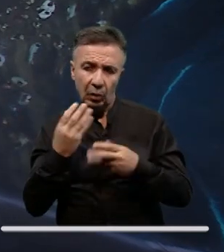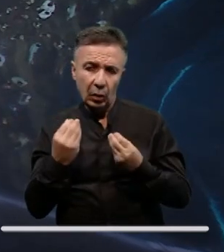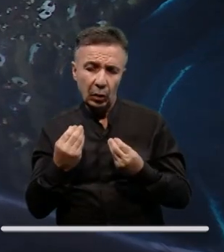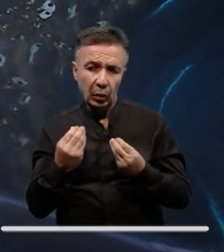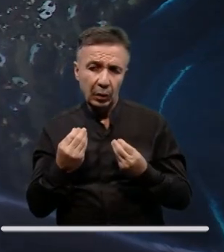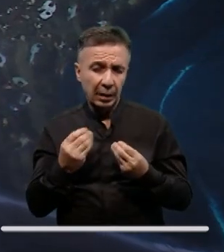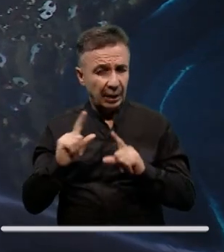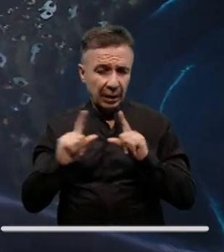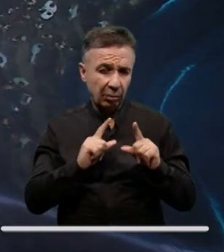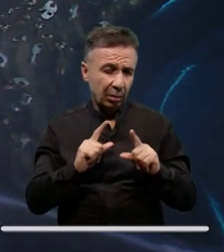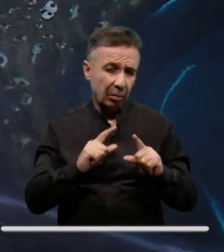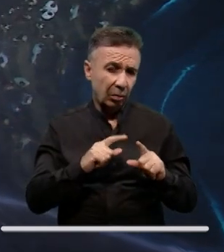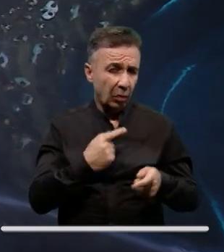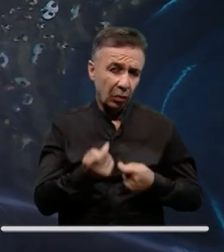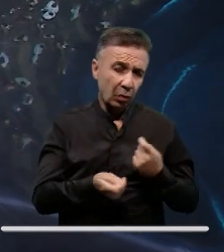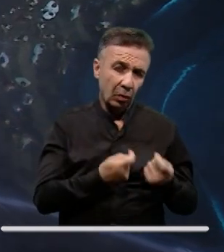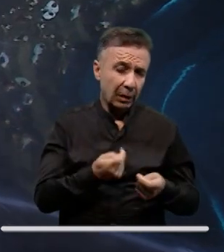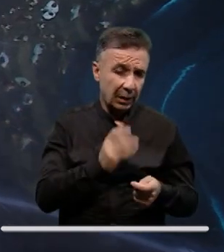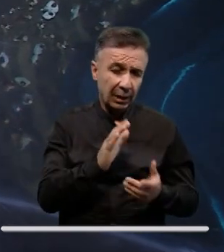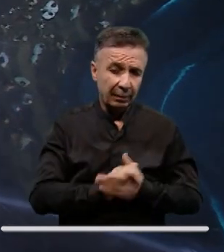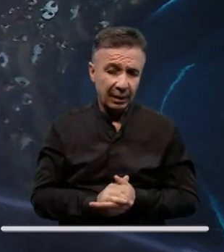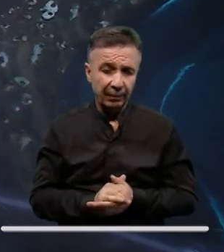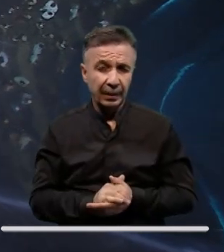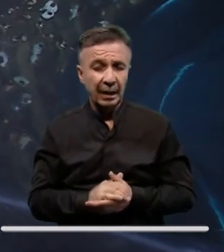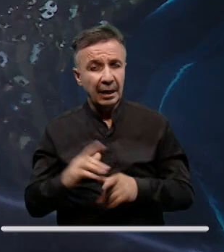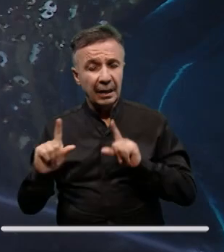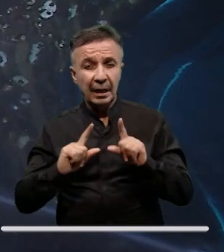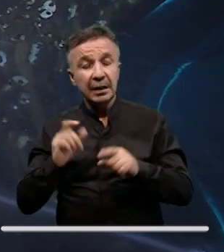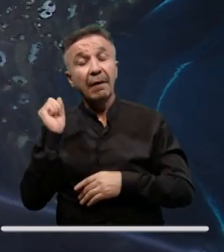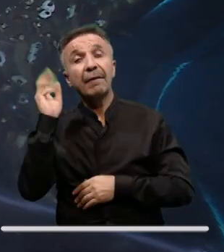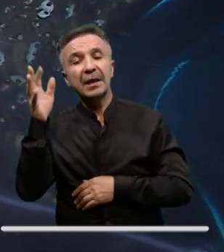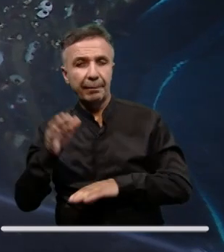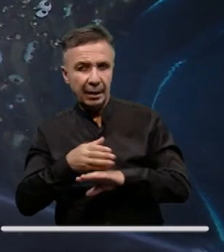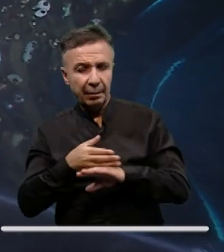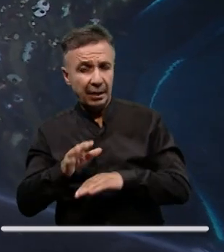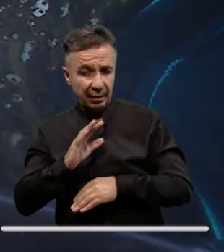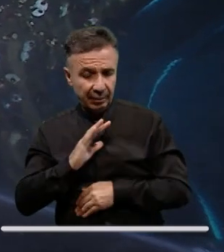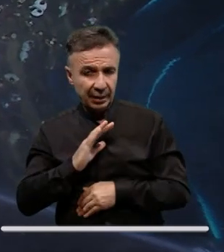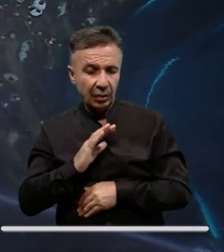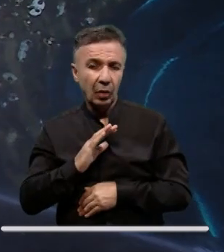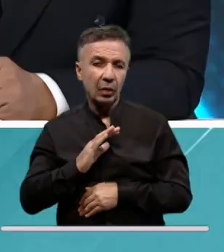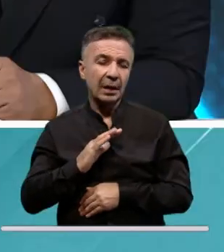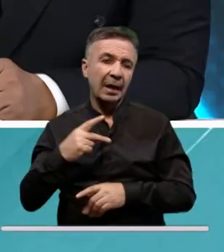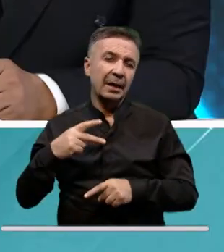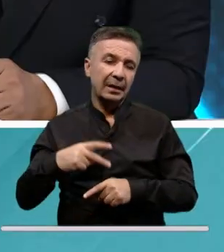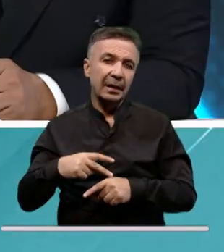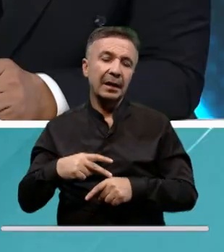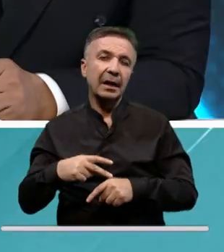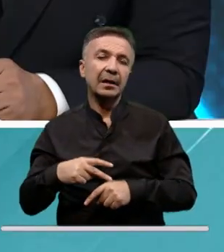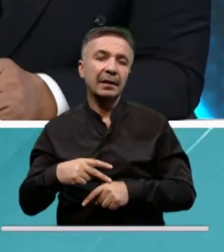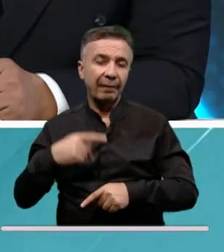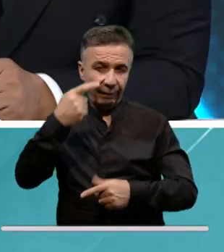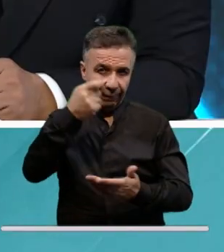malsa zaten kullanır ihtiyaç mal fazlası bir mal ise bu durumda zekata konu olabilmesi